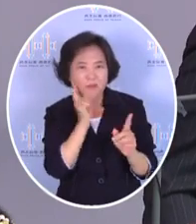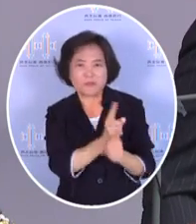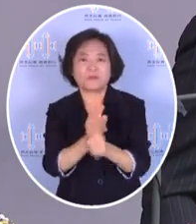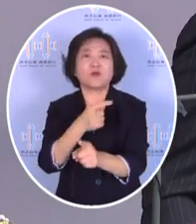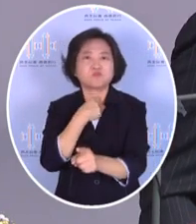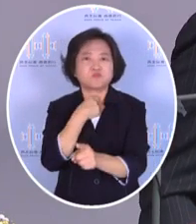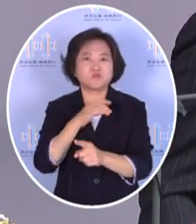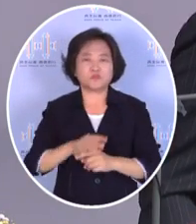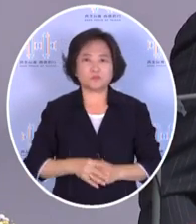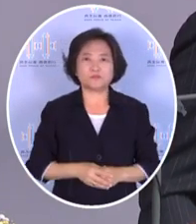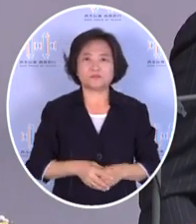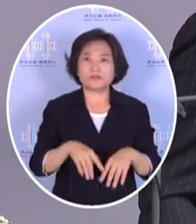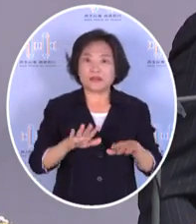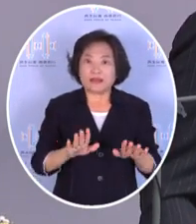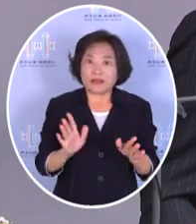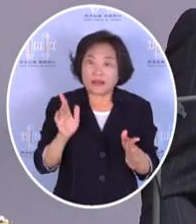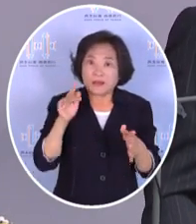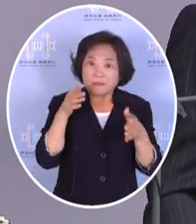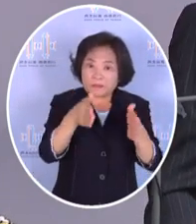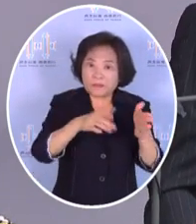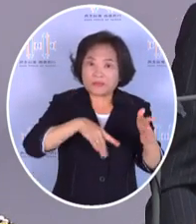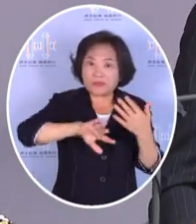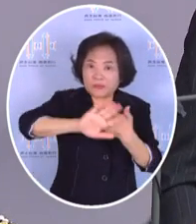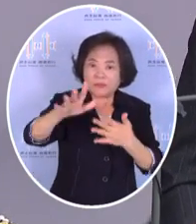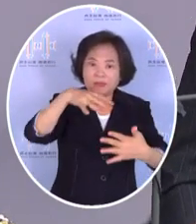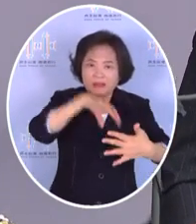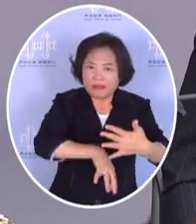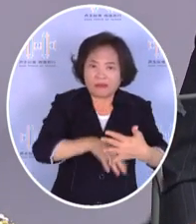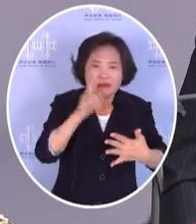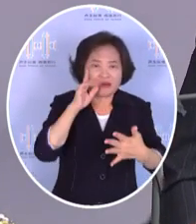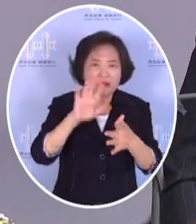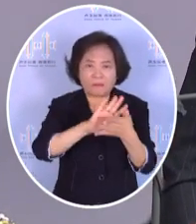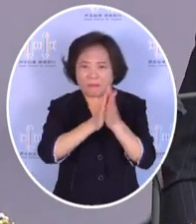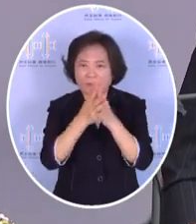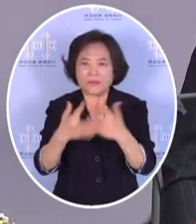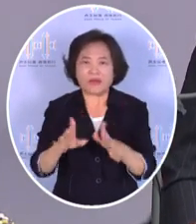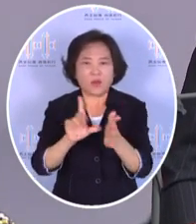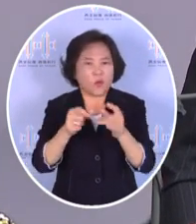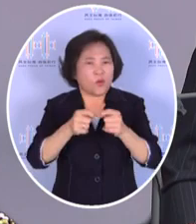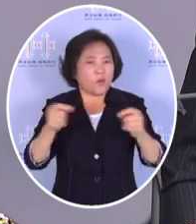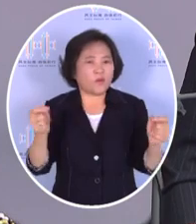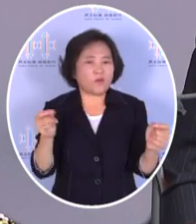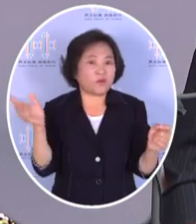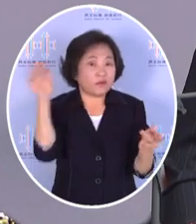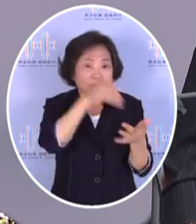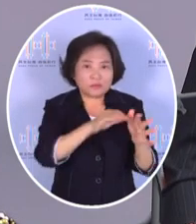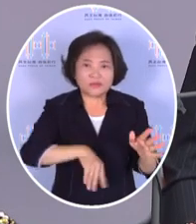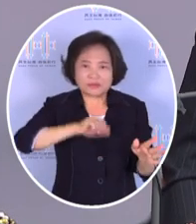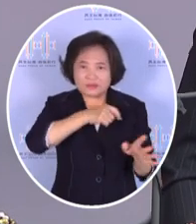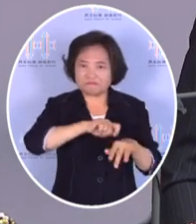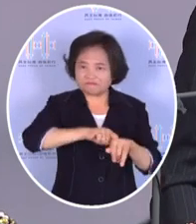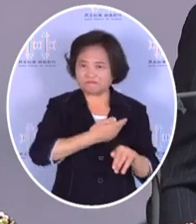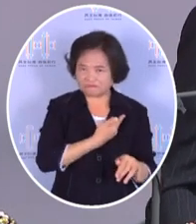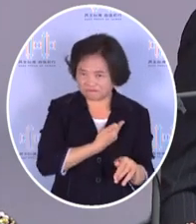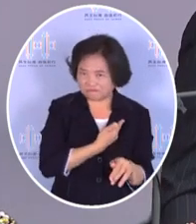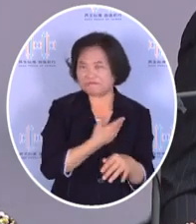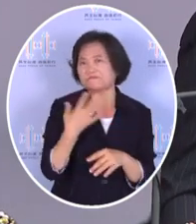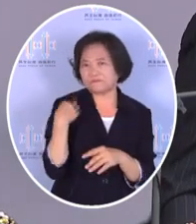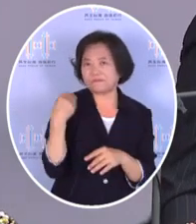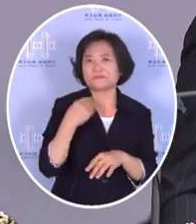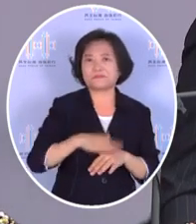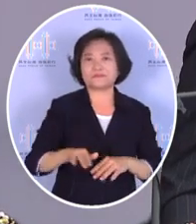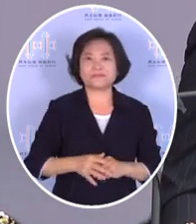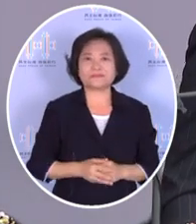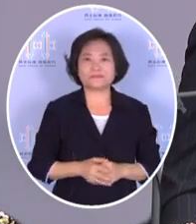数十年来最大的内外变局，台湾会持续展现我们的韧性，政府